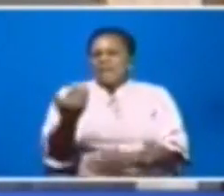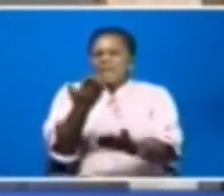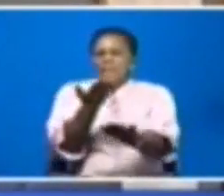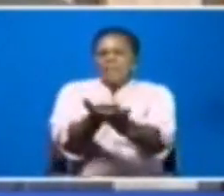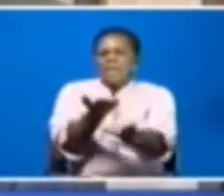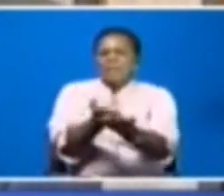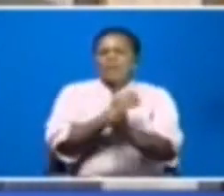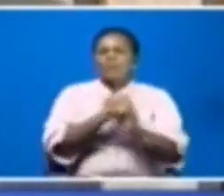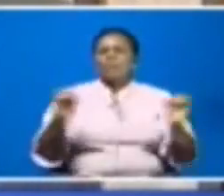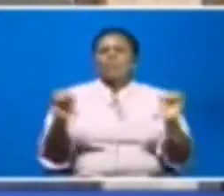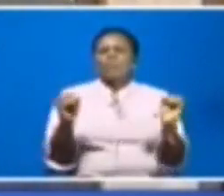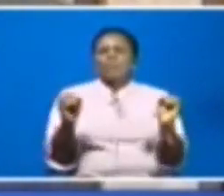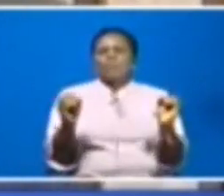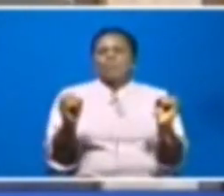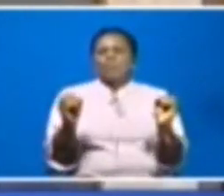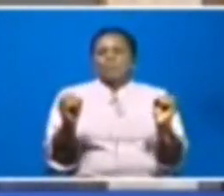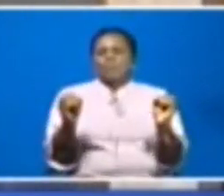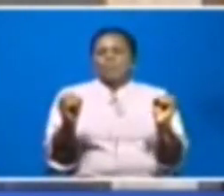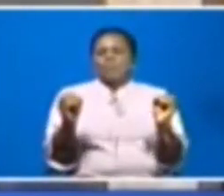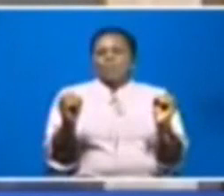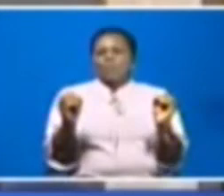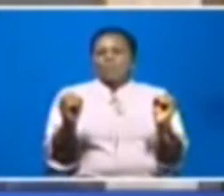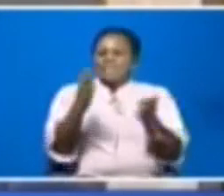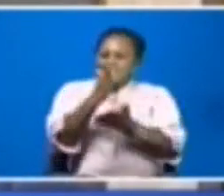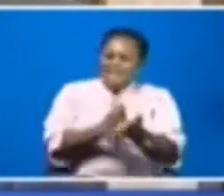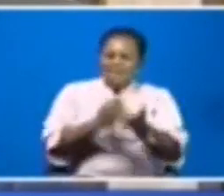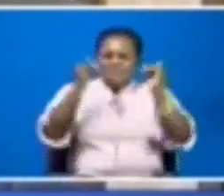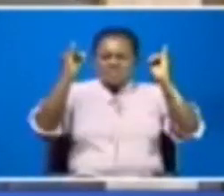to. A sizable number of them are new.